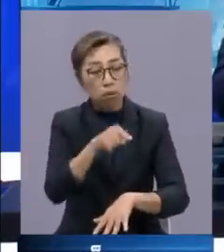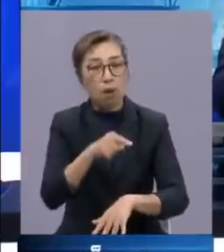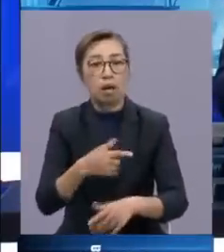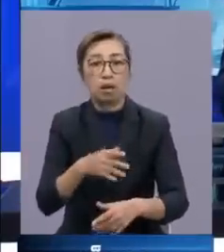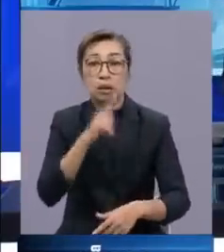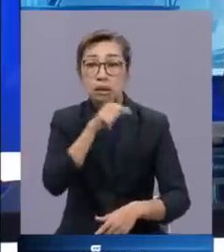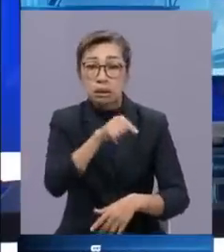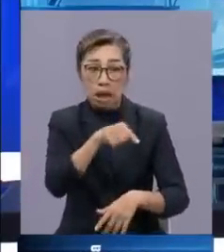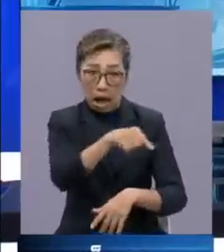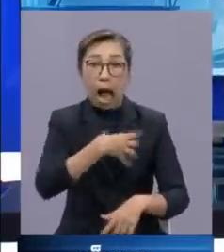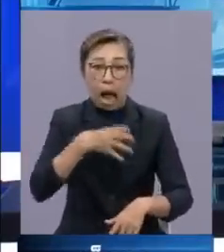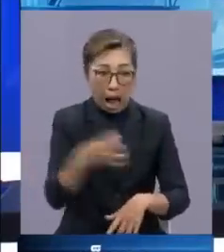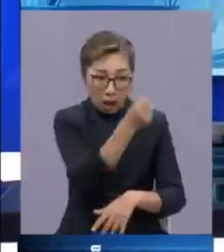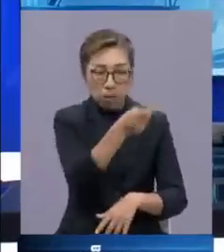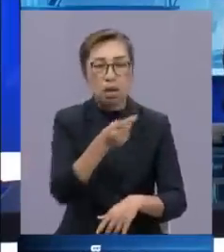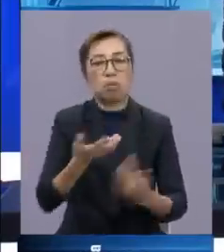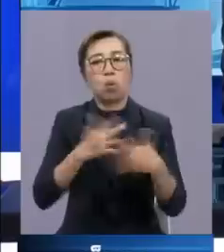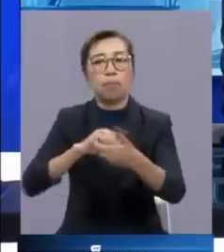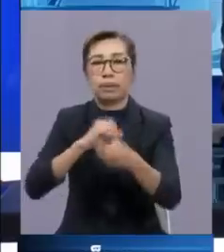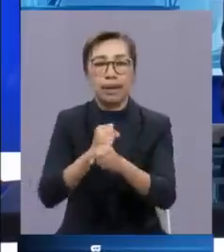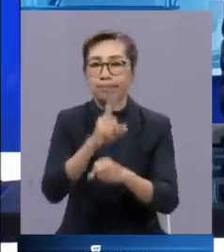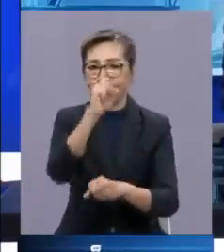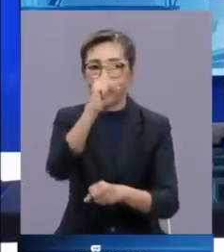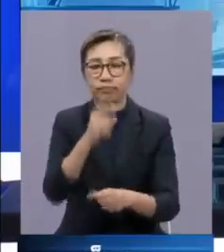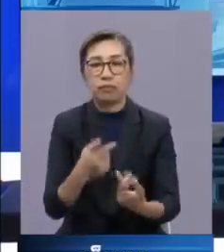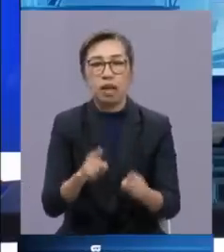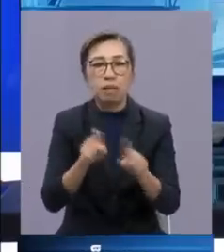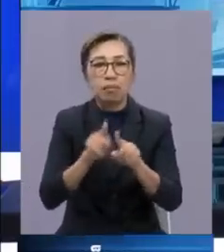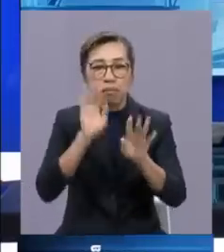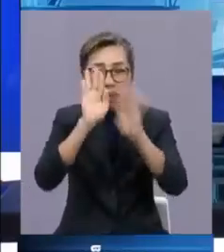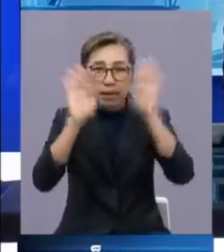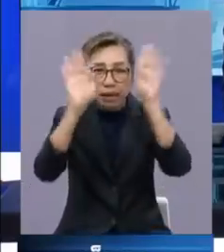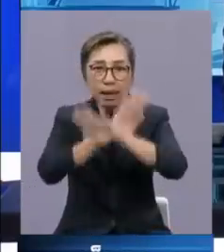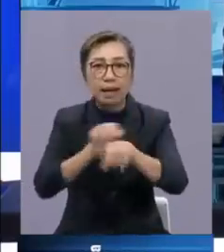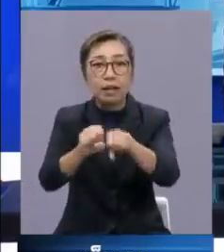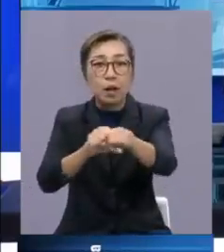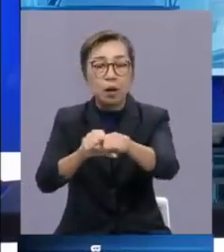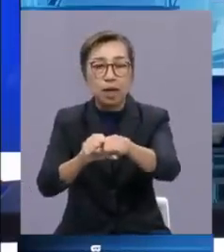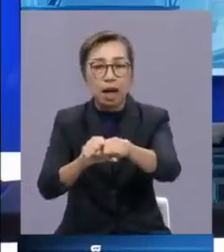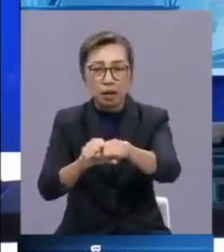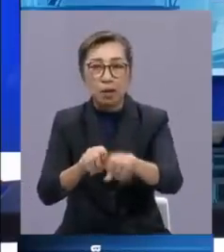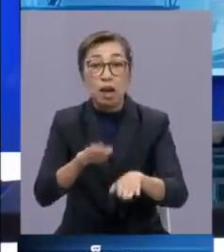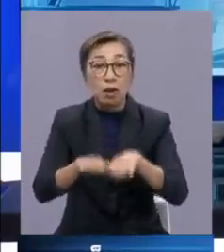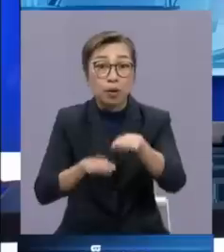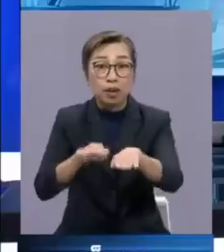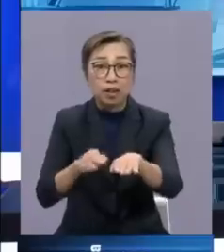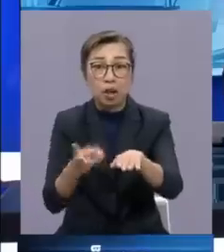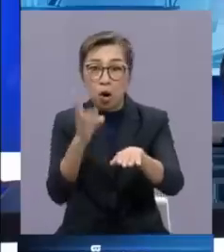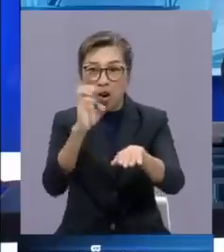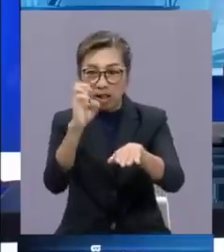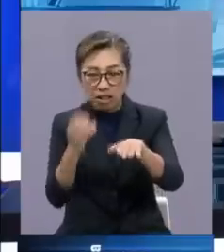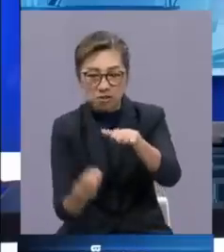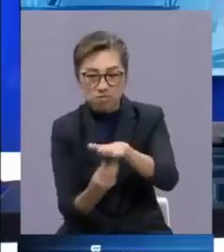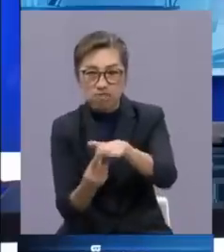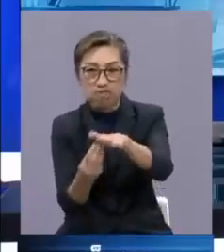ฐบาลผสมจะเกิดขึ้นได้ยากเปรียบเทียบเหมือนการมีก้อนหินอยู่ในรองเท้า เดินไปยังไงสุดท้ายมันก็เจ็บเหมือนเดิม โ อ้แล้ว